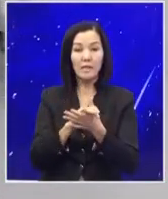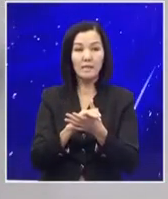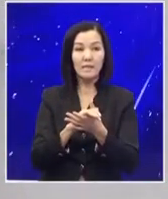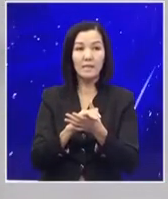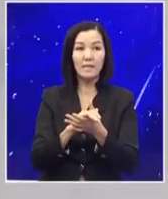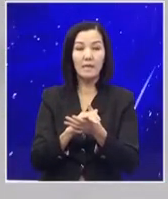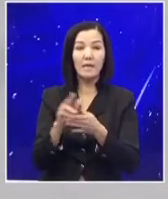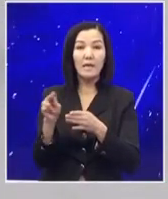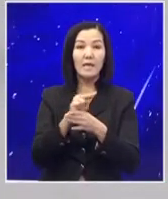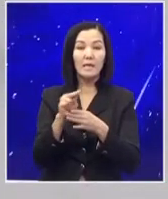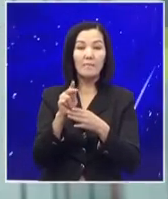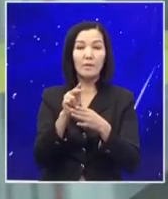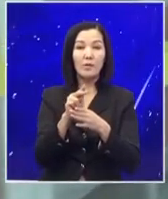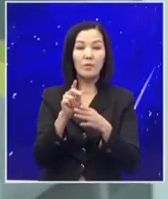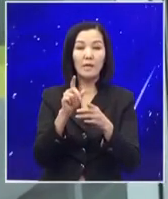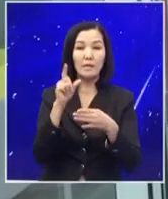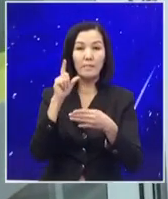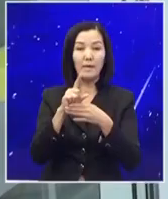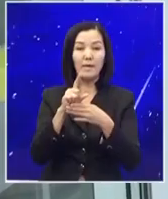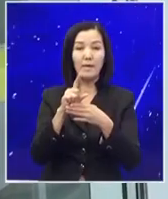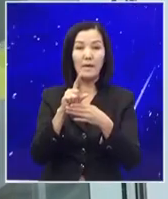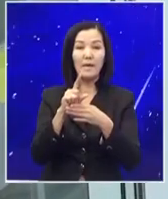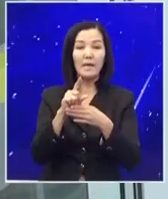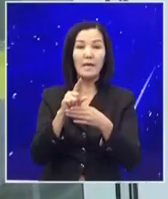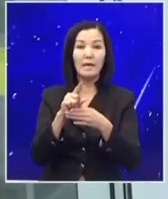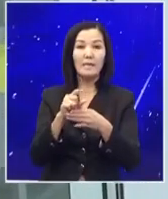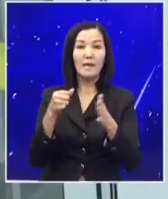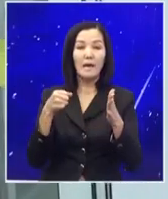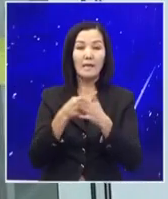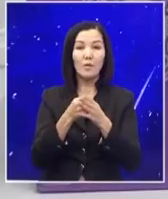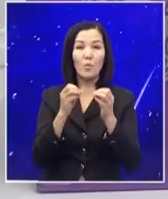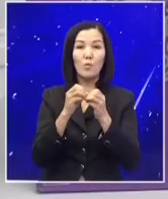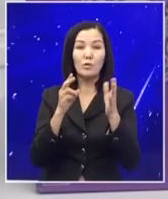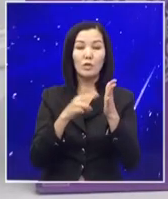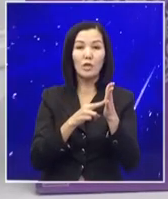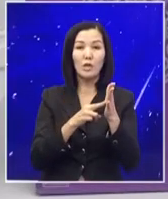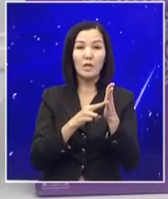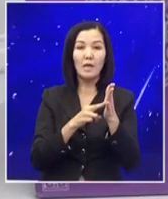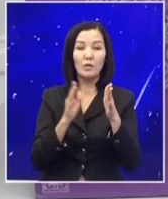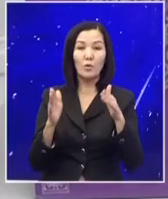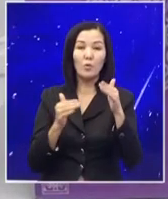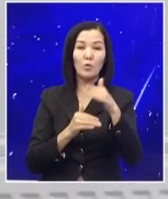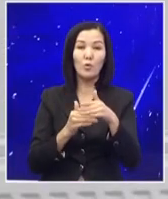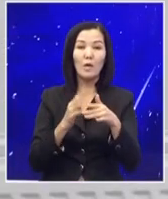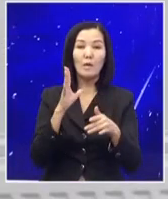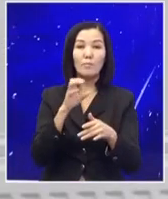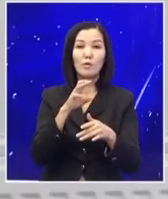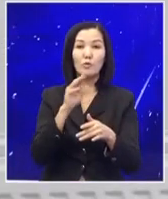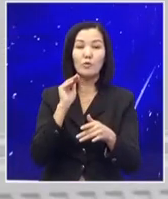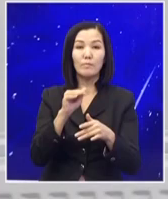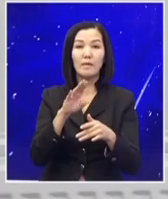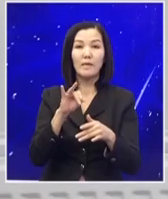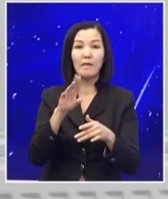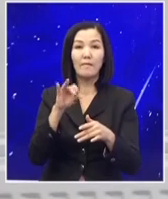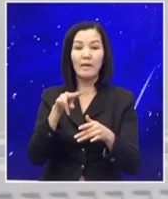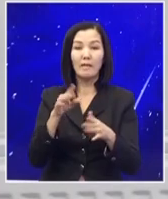жерде емдеу мекемесіне зекет қоры атынан қан қысымын өлшейтін 17 құрылғымен құны 500 000 болатын ИВЛ